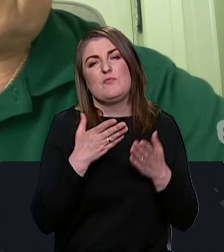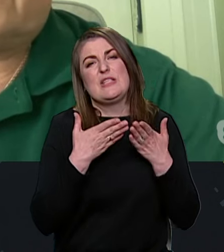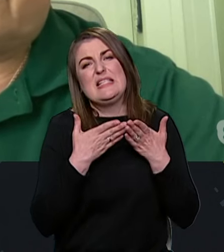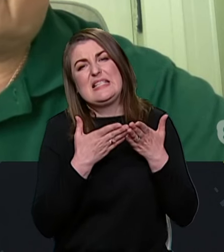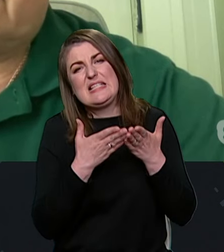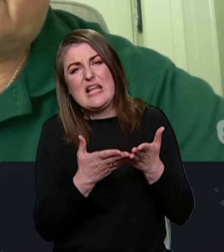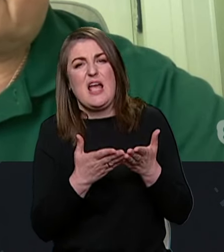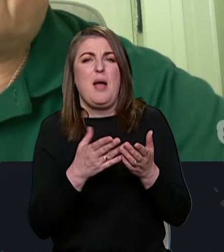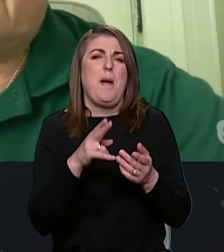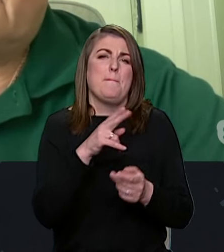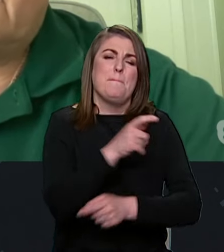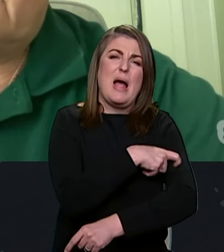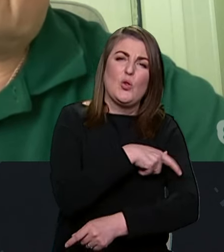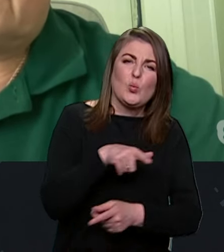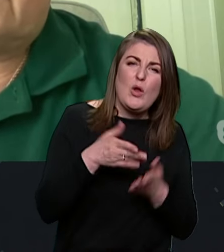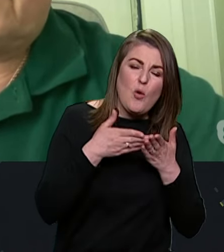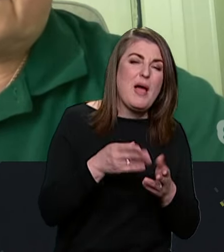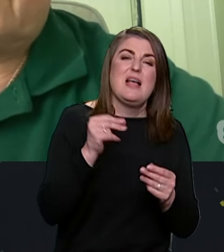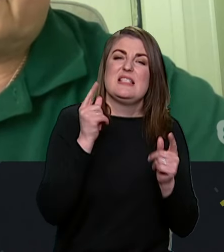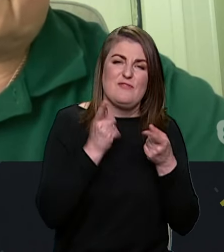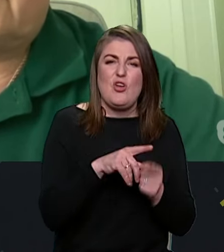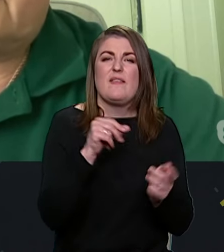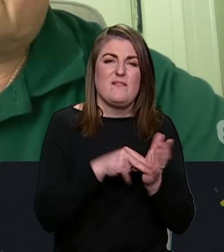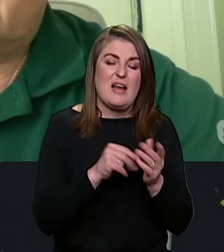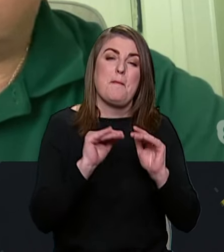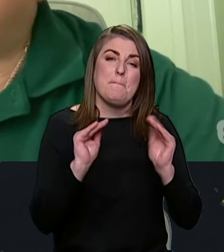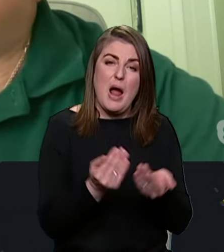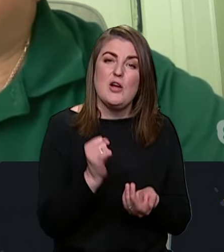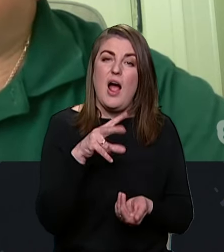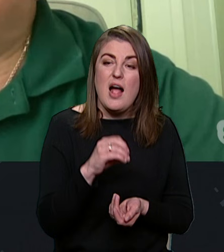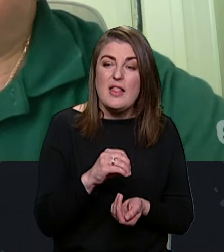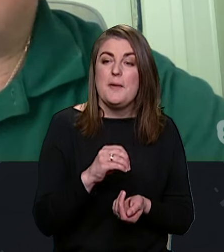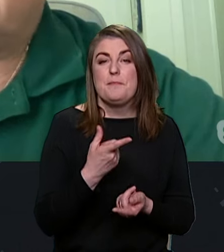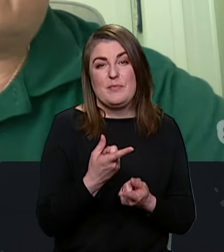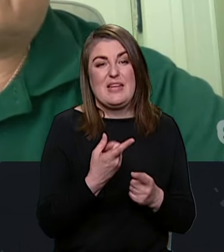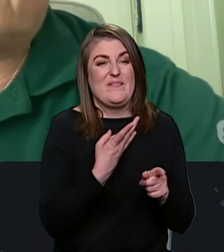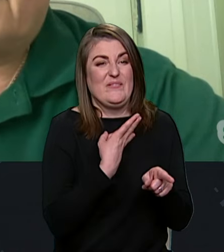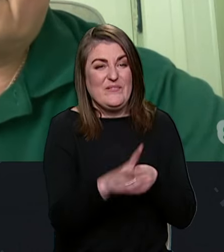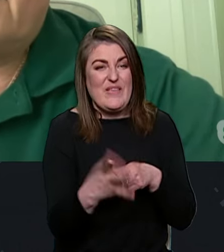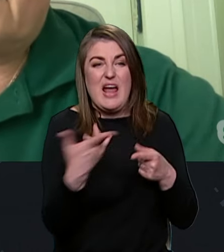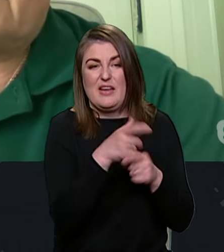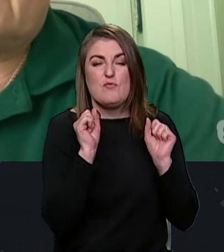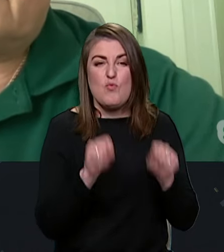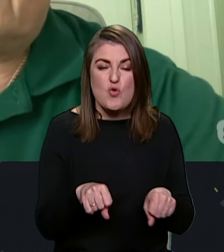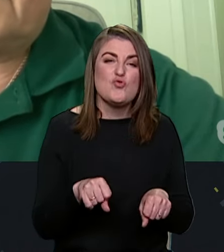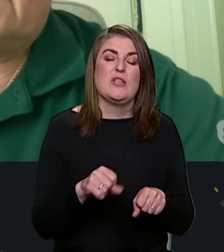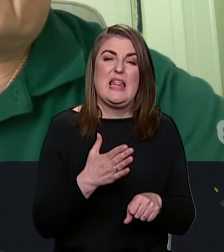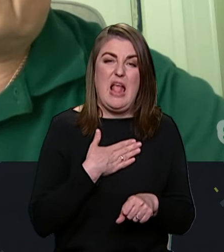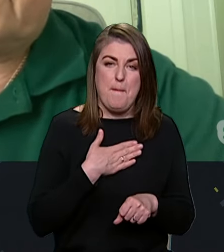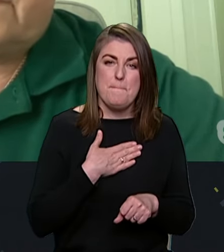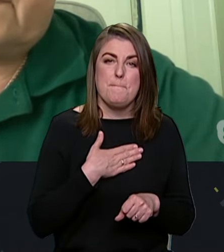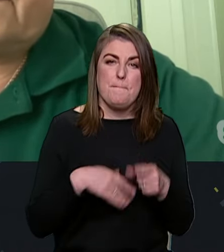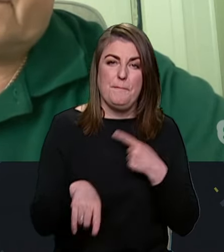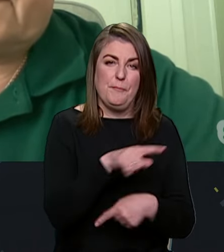кораблі, чи патрульні, звичайно, їх вартість набагато менша. Але, шкоду, яку вони можуть нам